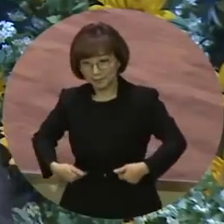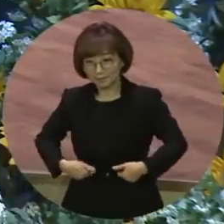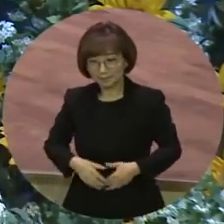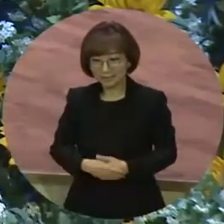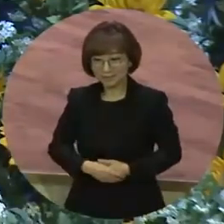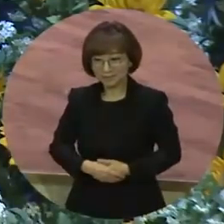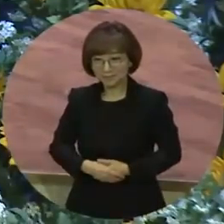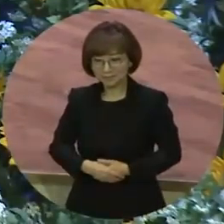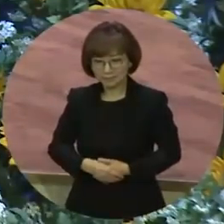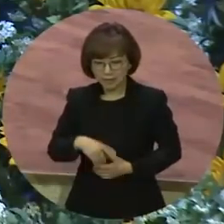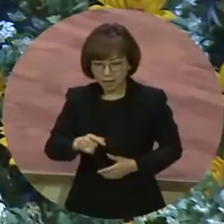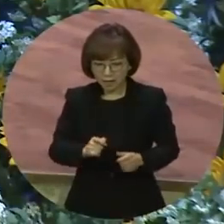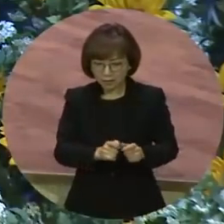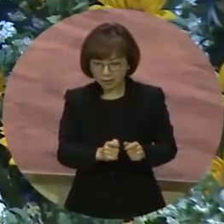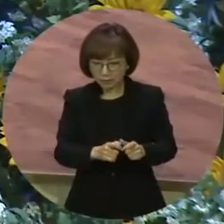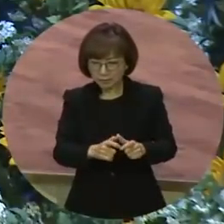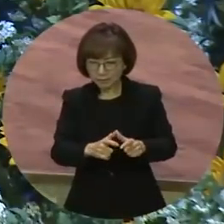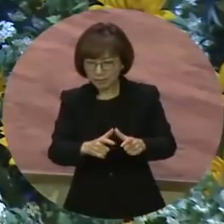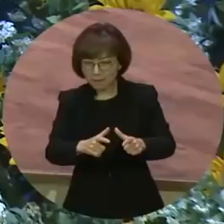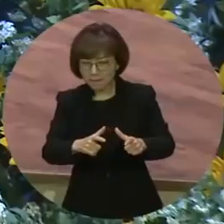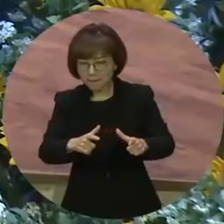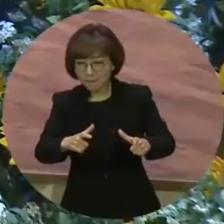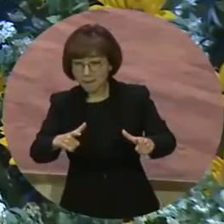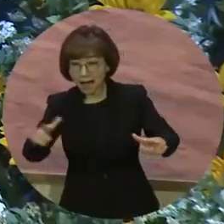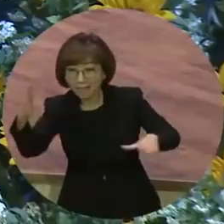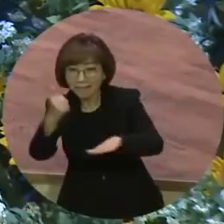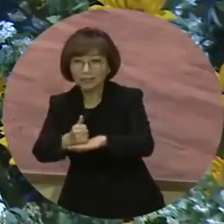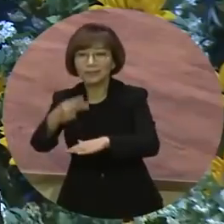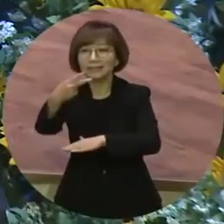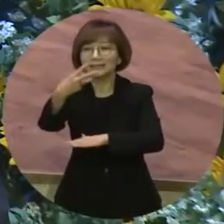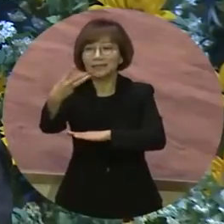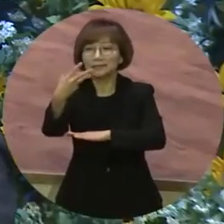그게 237 나라를 향해 나가는 사람의 방향이에요.